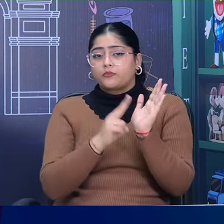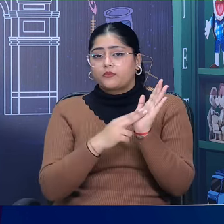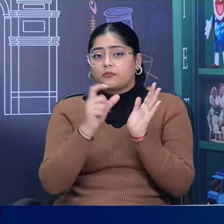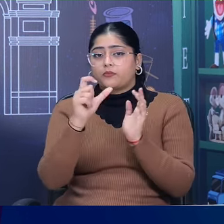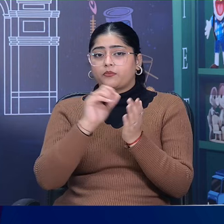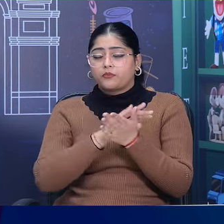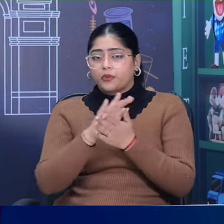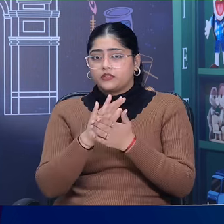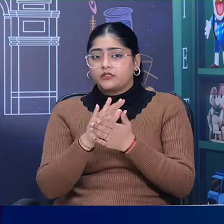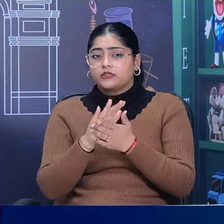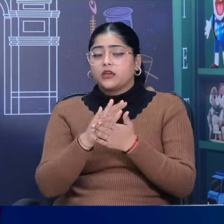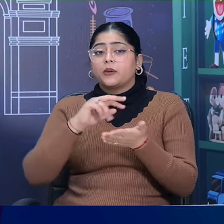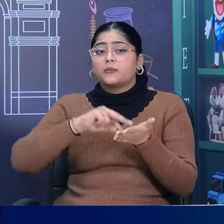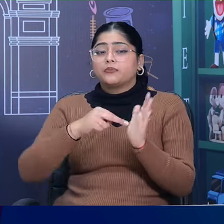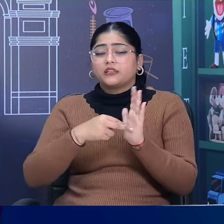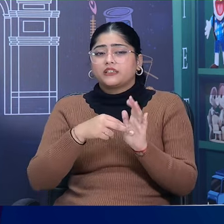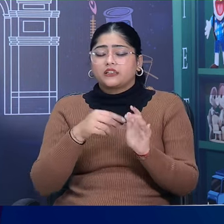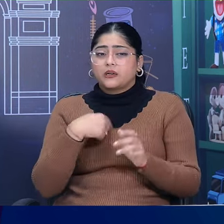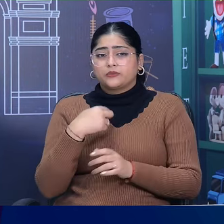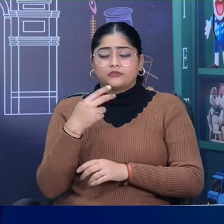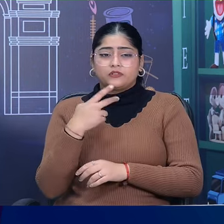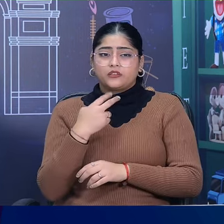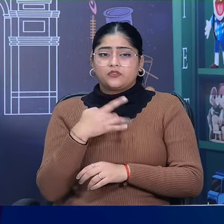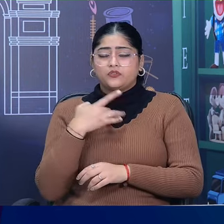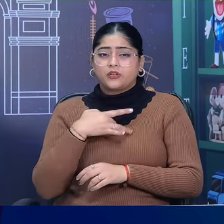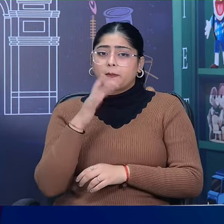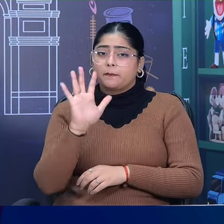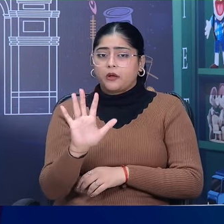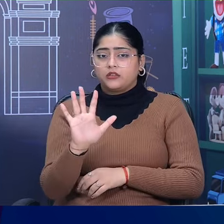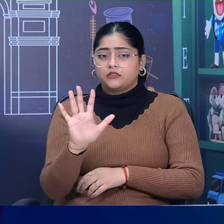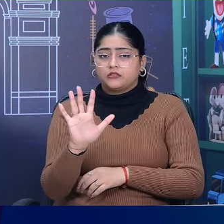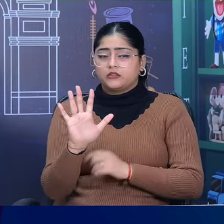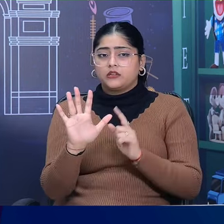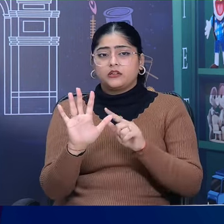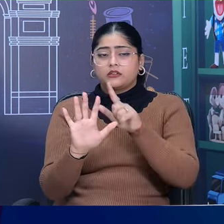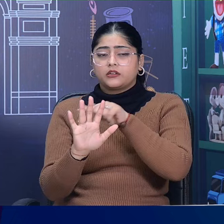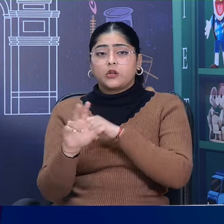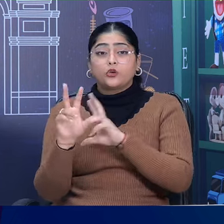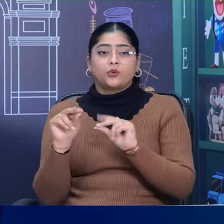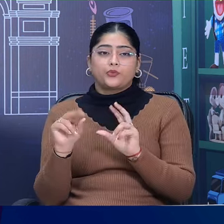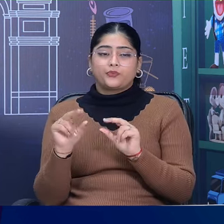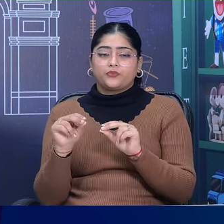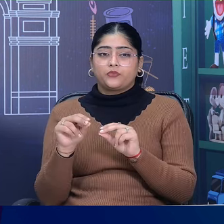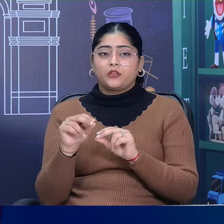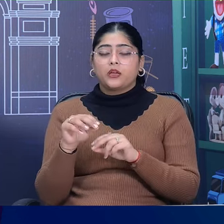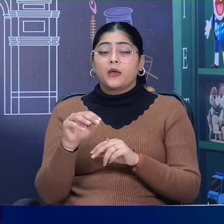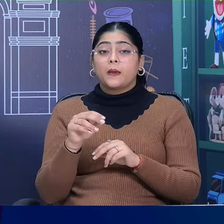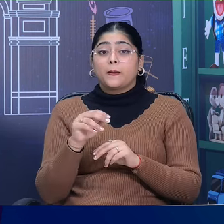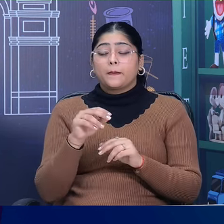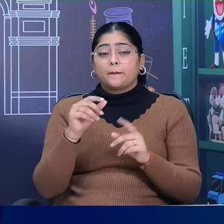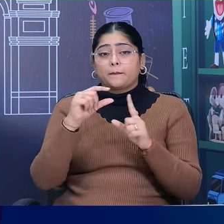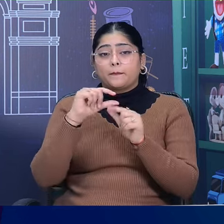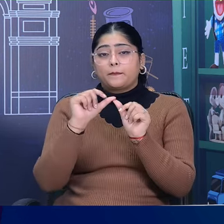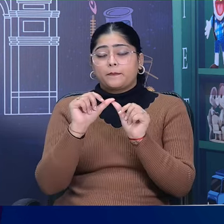लगता है कि पंच मतलब पांच जी लेकिन ऐसा नहीं है हम जैसे-जैसे आगे बढ़ेंगे मैं आपको बताऊंगा कि पंच का मतलब 6 7